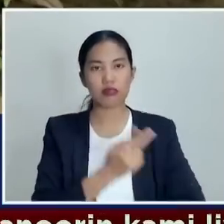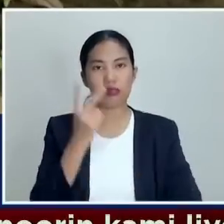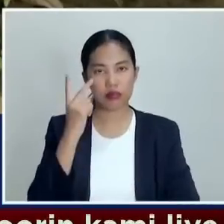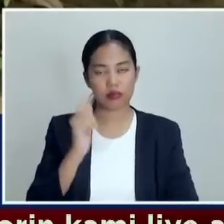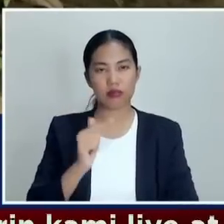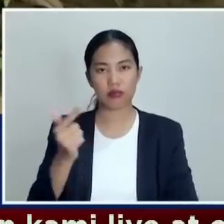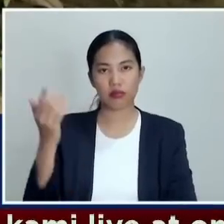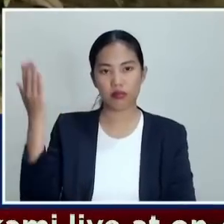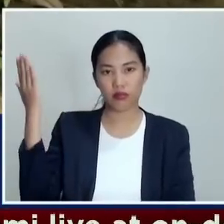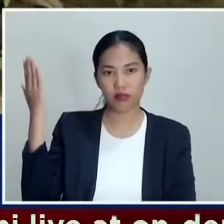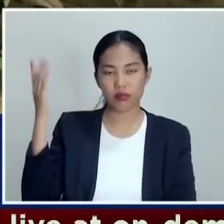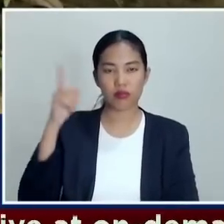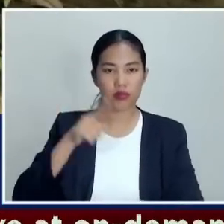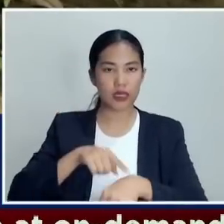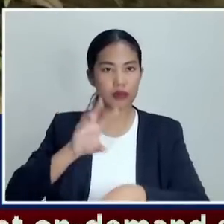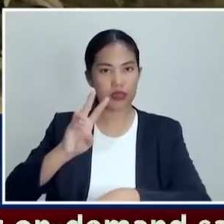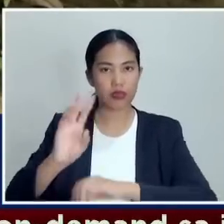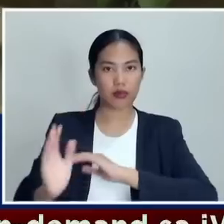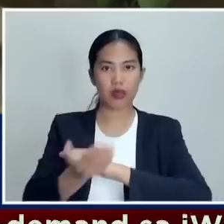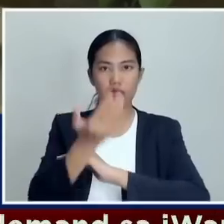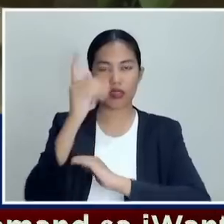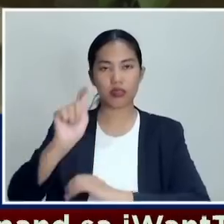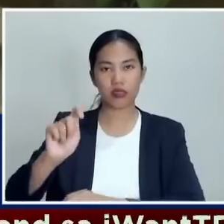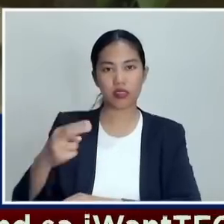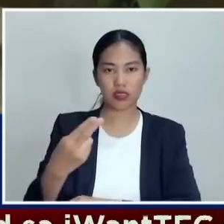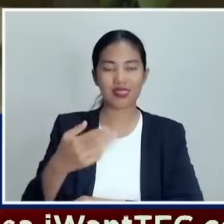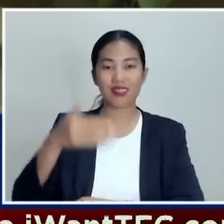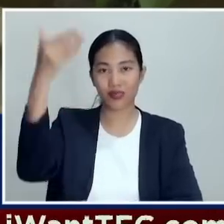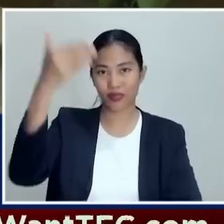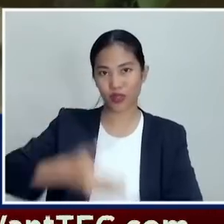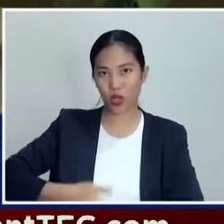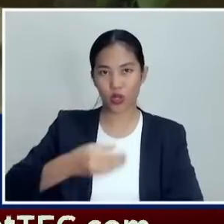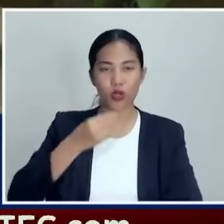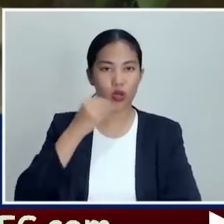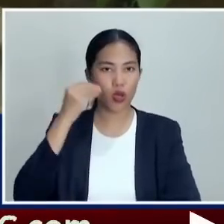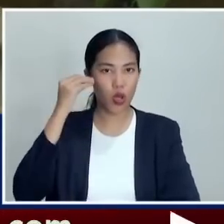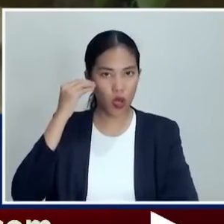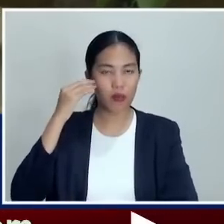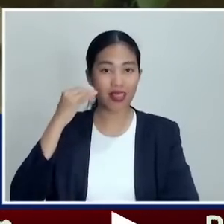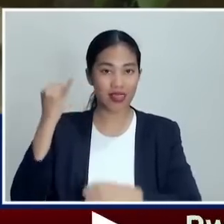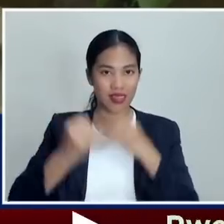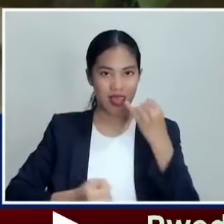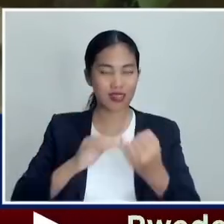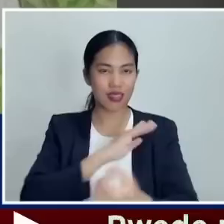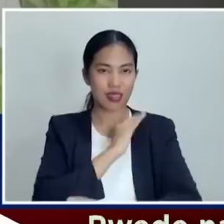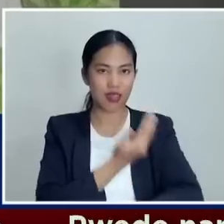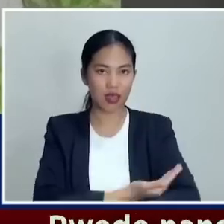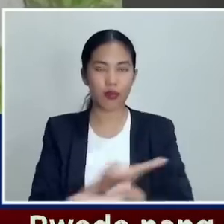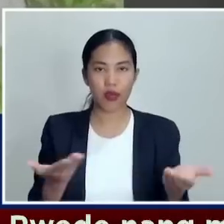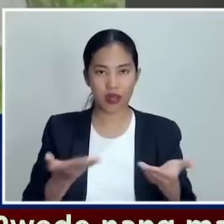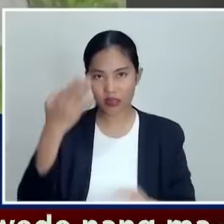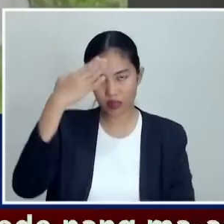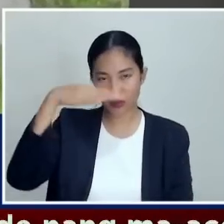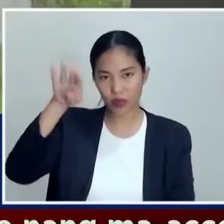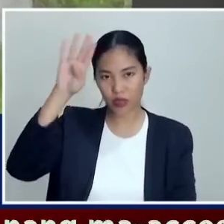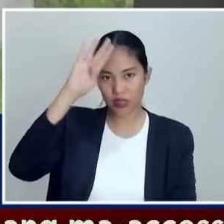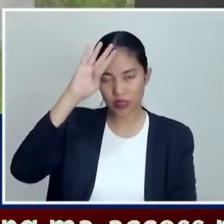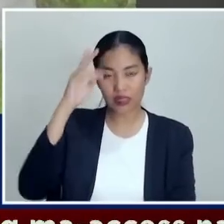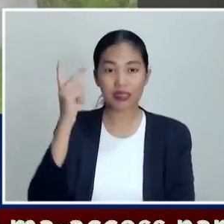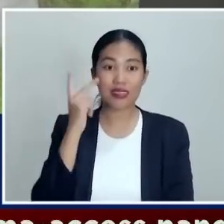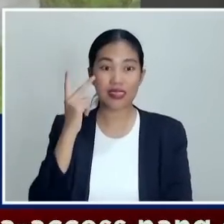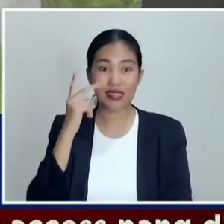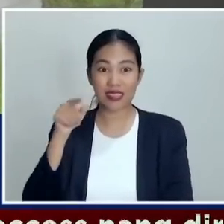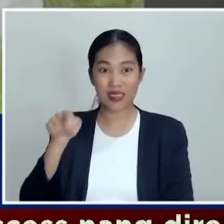Mag-aalas 6 ng umaga ng Huwebes sa tapat ng bahay ng bunsong anak sa barangay Loksuhin, Ibaba, Alfonso, Cavite, inabutan ng mga pulis